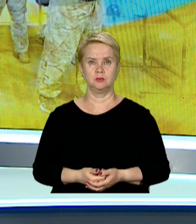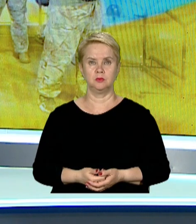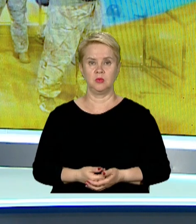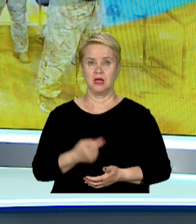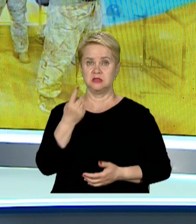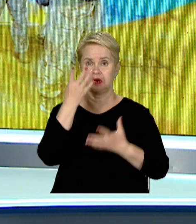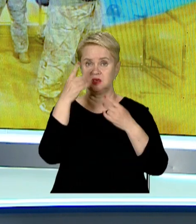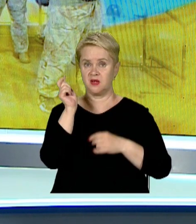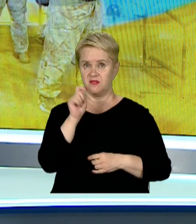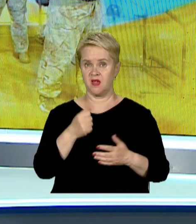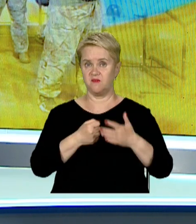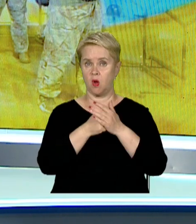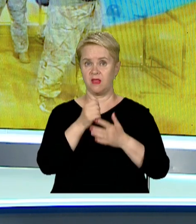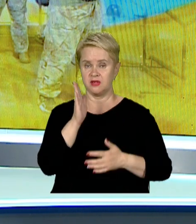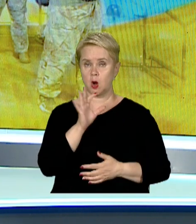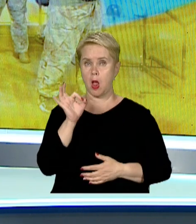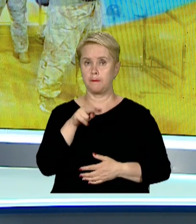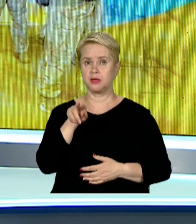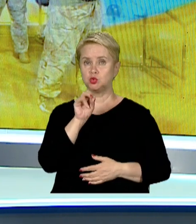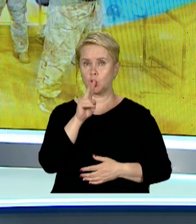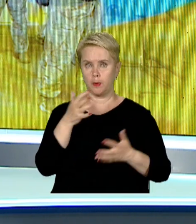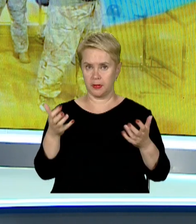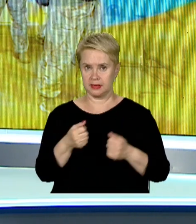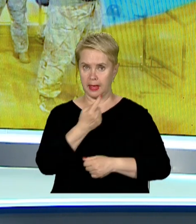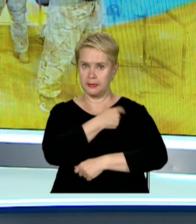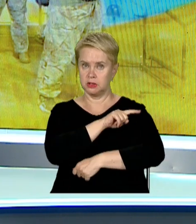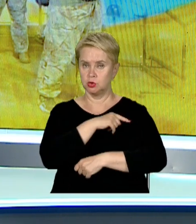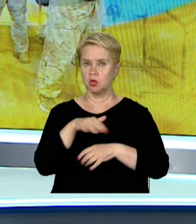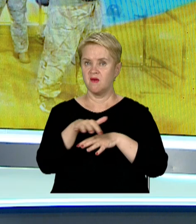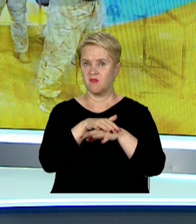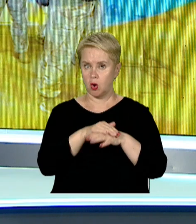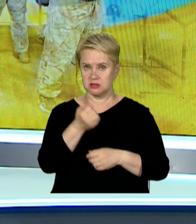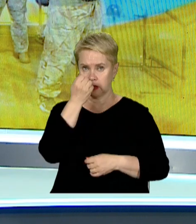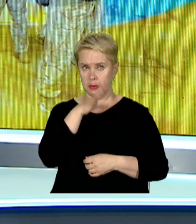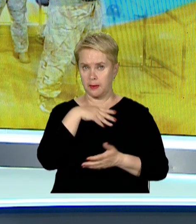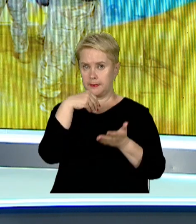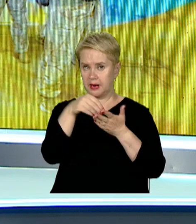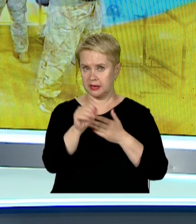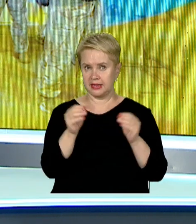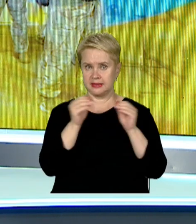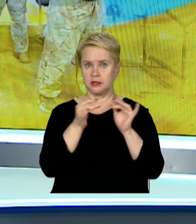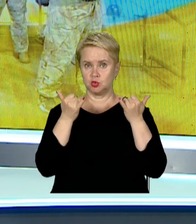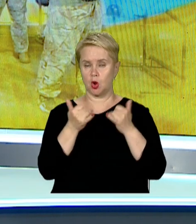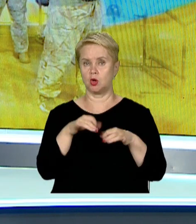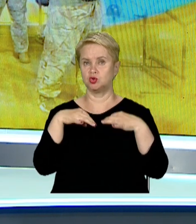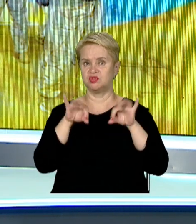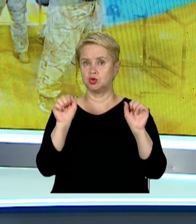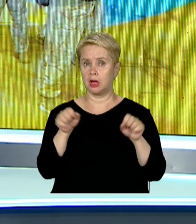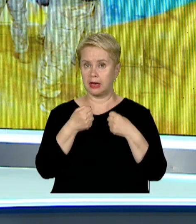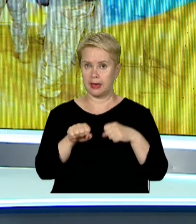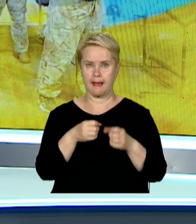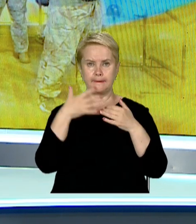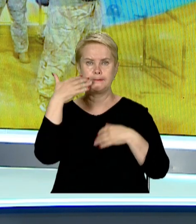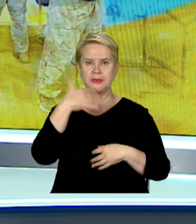З перших днів війни фонди Віктора та Олени Пінчуків підтримують медичний фронт. Зокрема, було придбано 10 сучасних броньованих швидких,